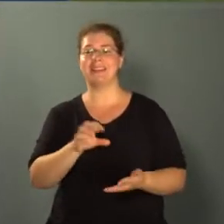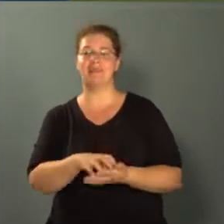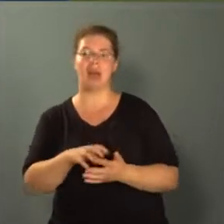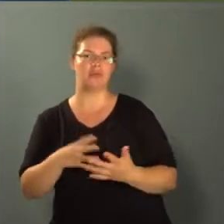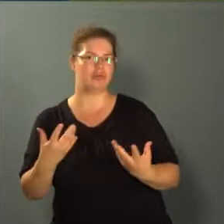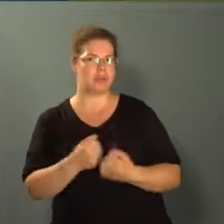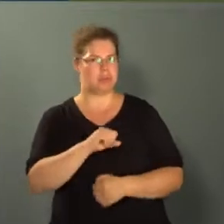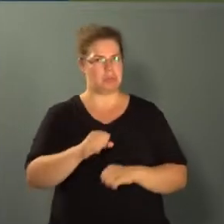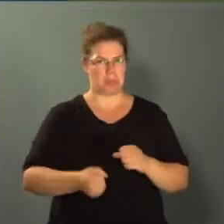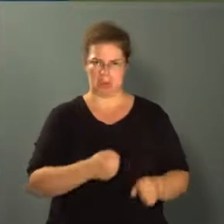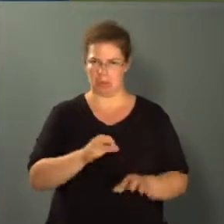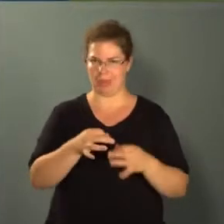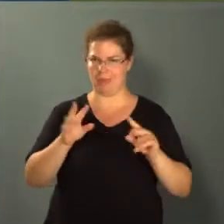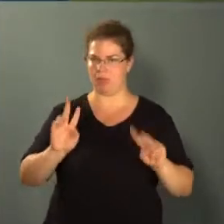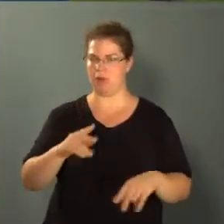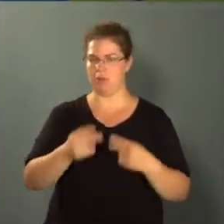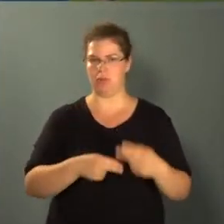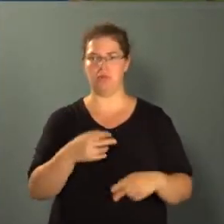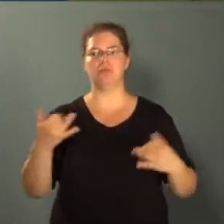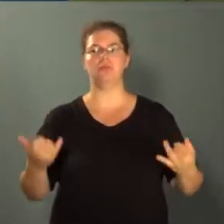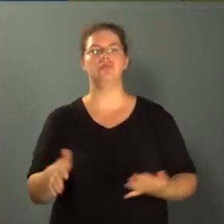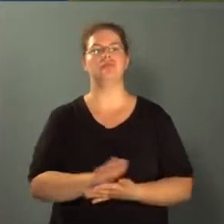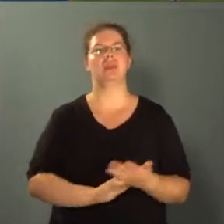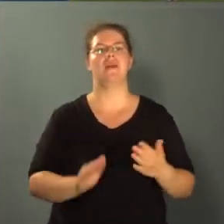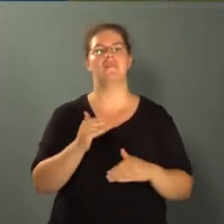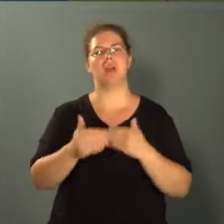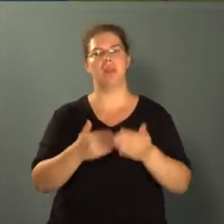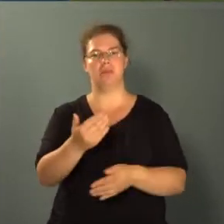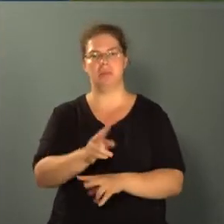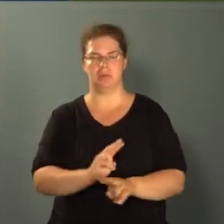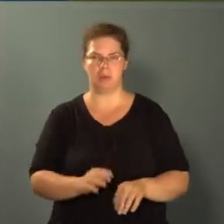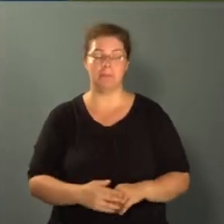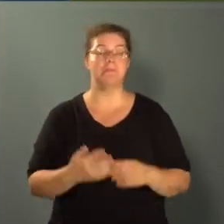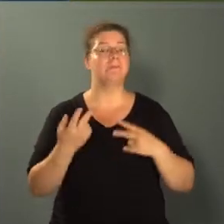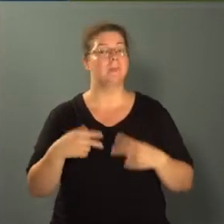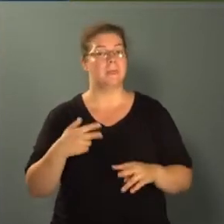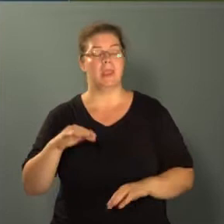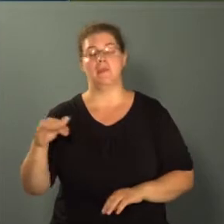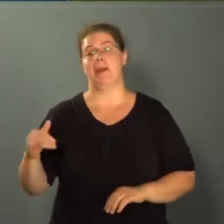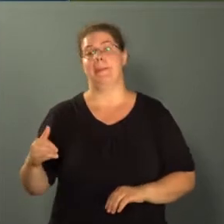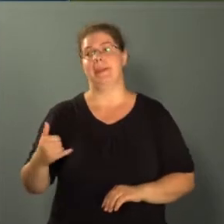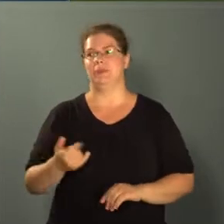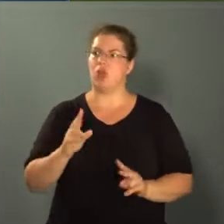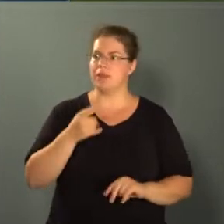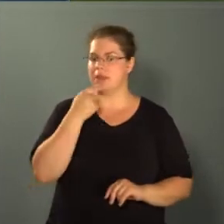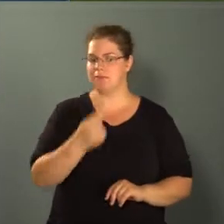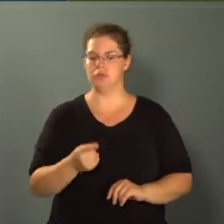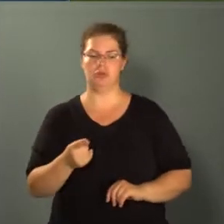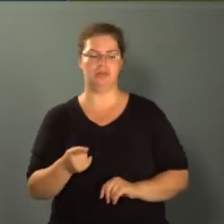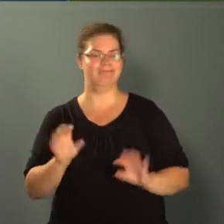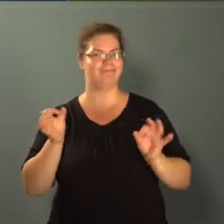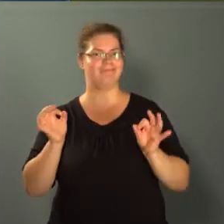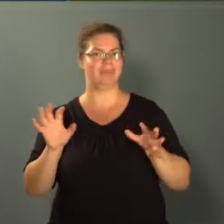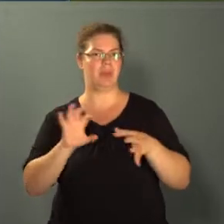az nyilvánvalóan folyamatos, most ennek milyen fejleményei vannak? Továbbra is azt kell, hogy mondjam,